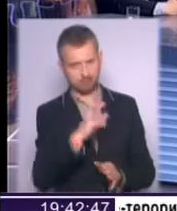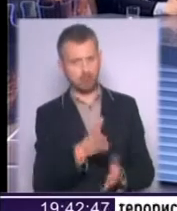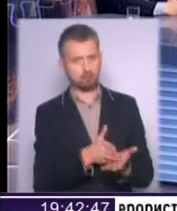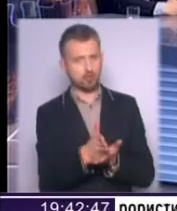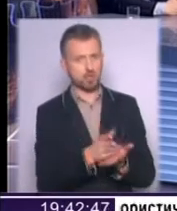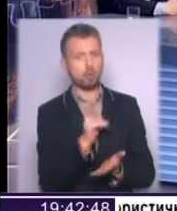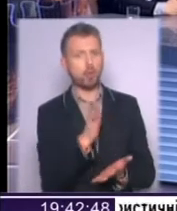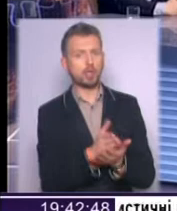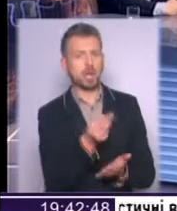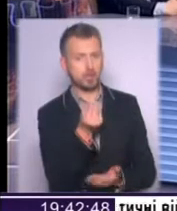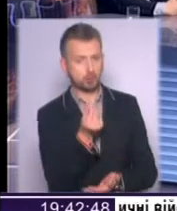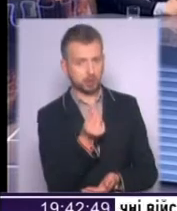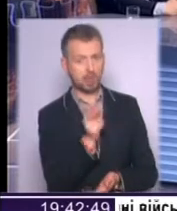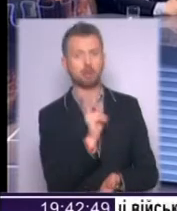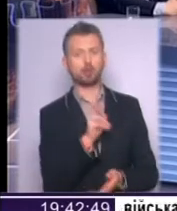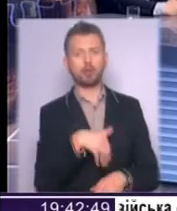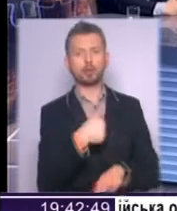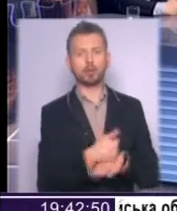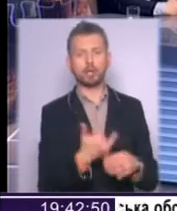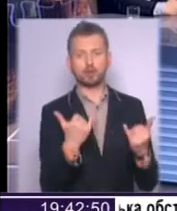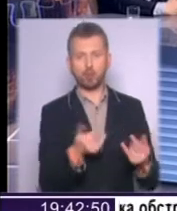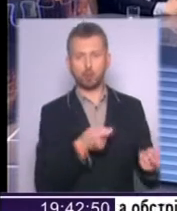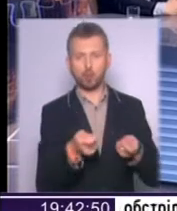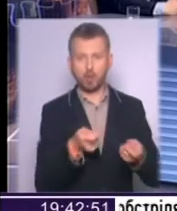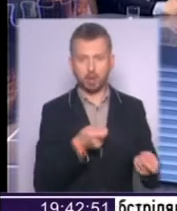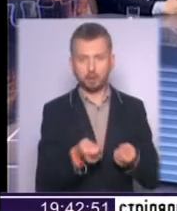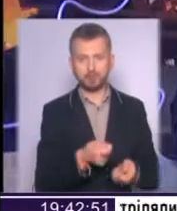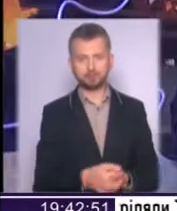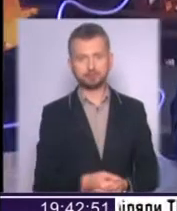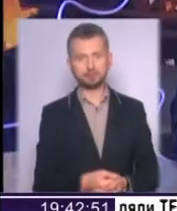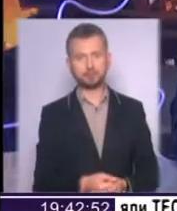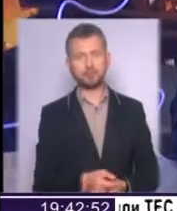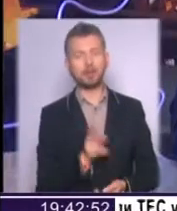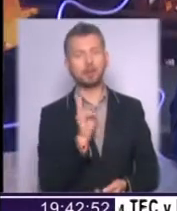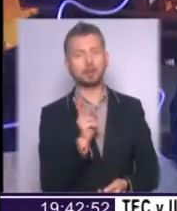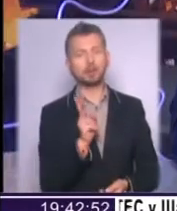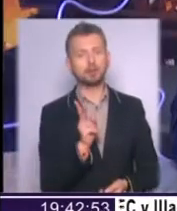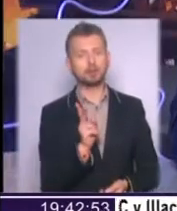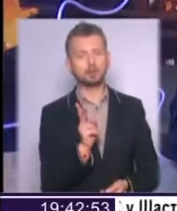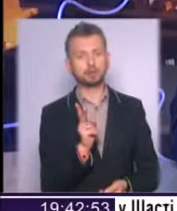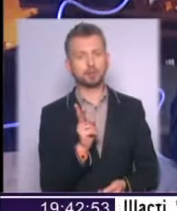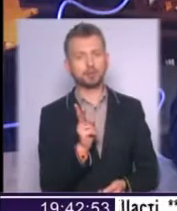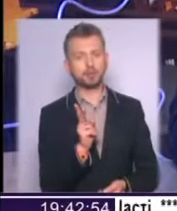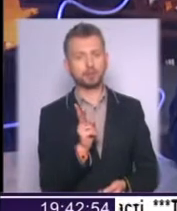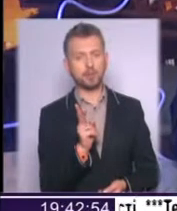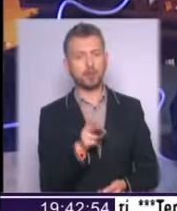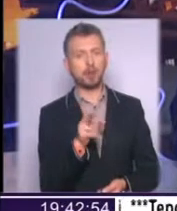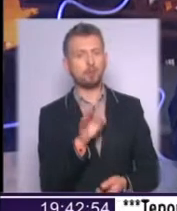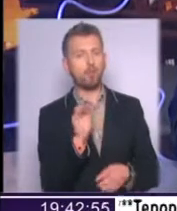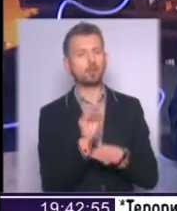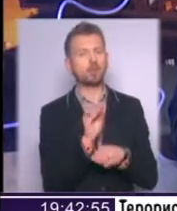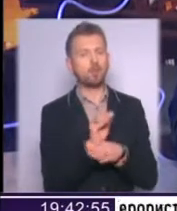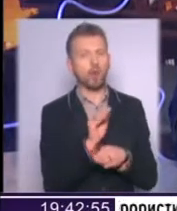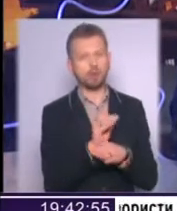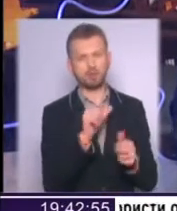яких є ресурси, які очолюють сьогодні уряд, mm-hmm, які за позвинуваченням окремих